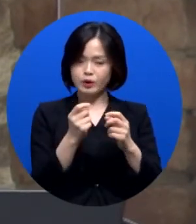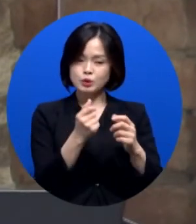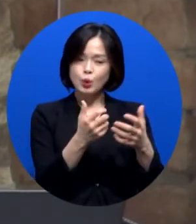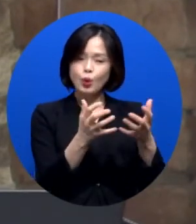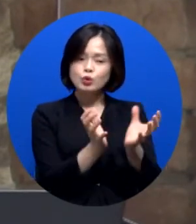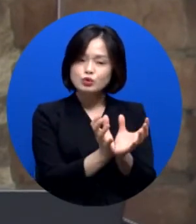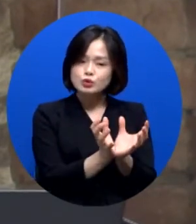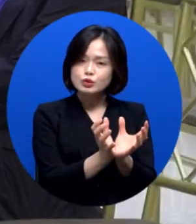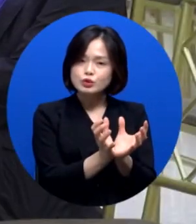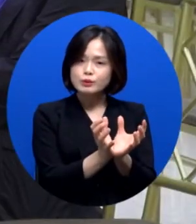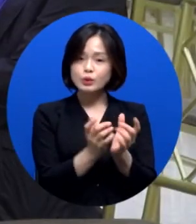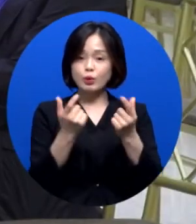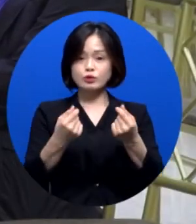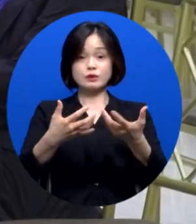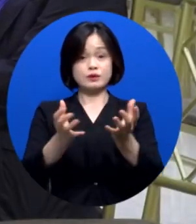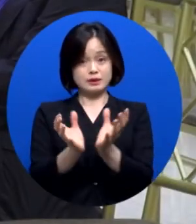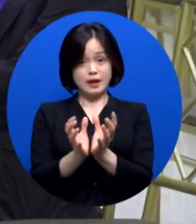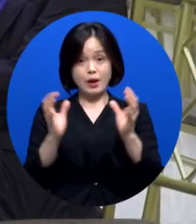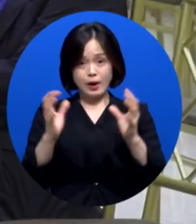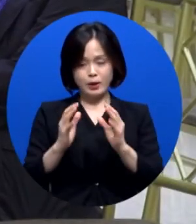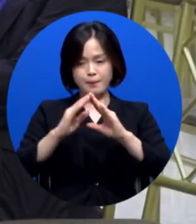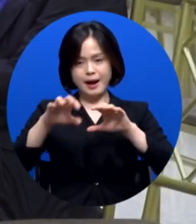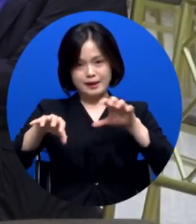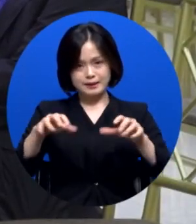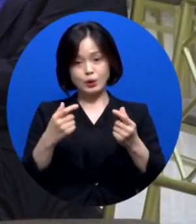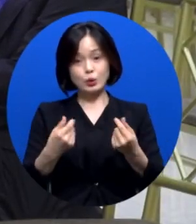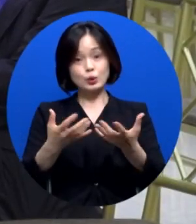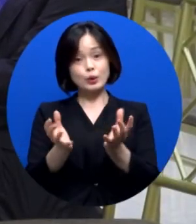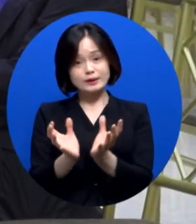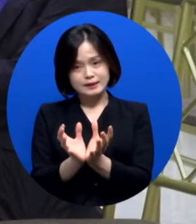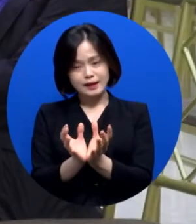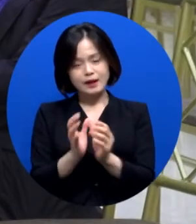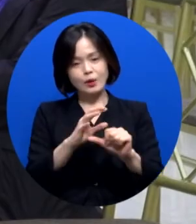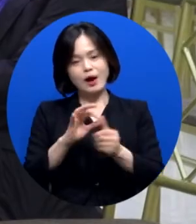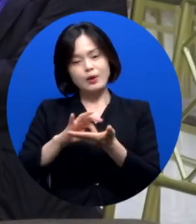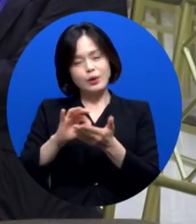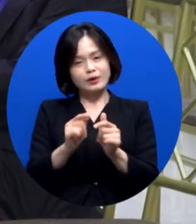활용, 마을 공동체 운동, 돌봄의 전도 목회